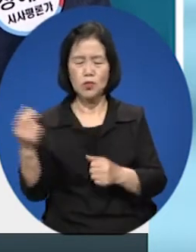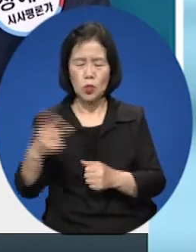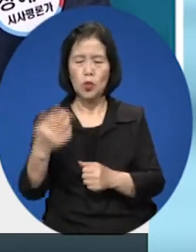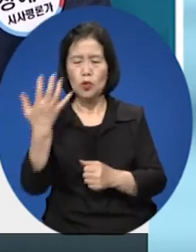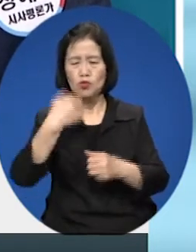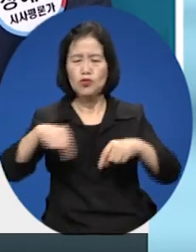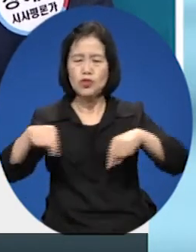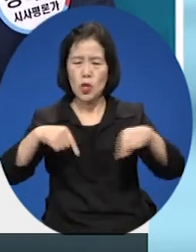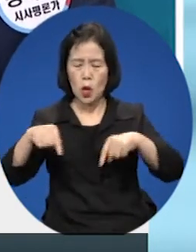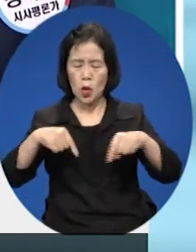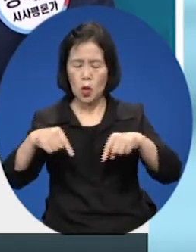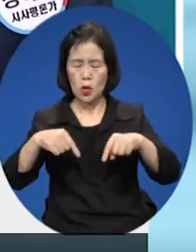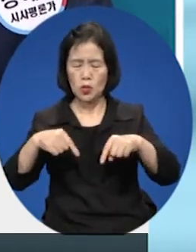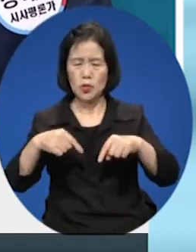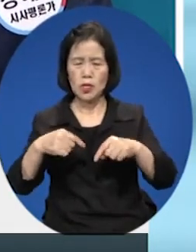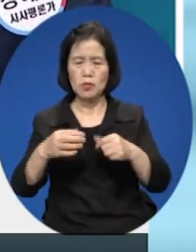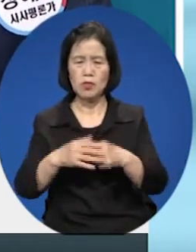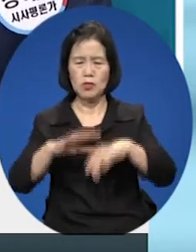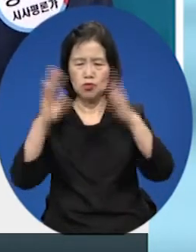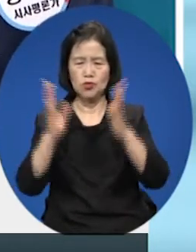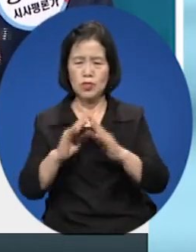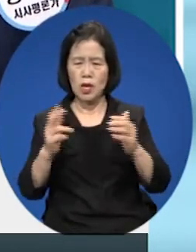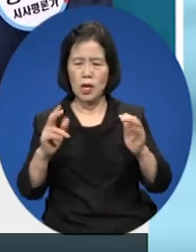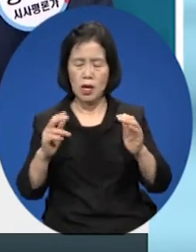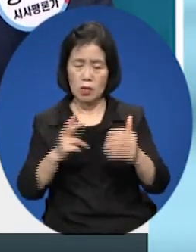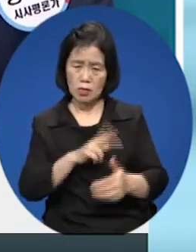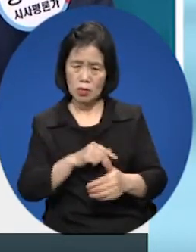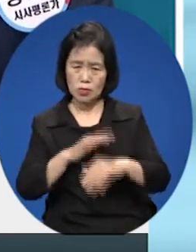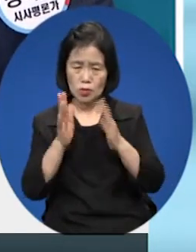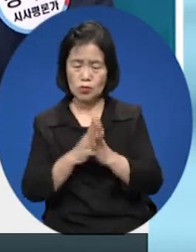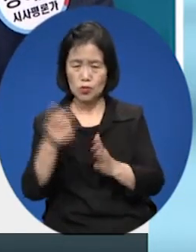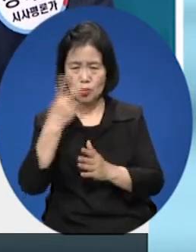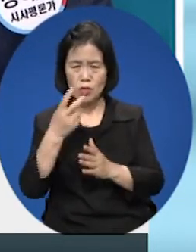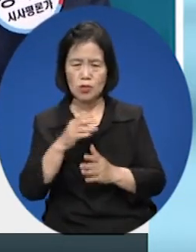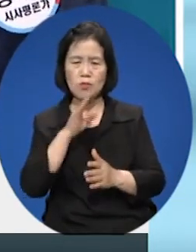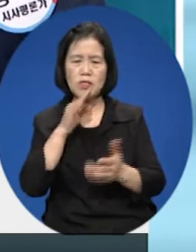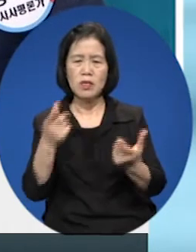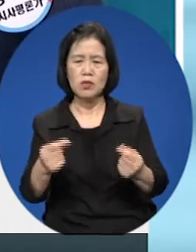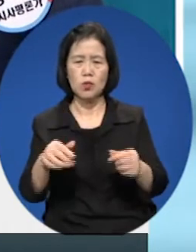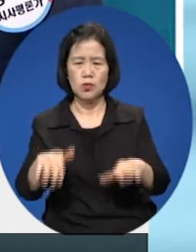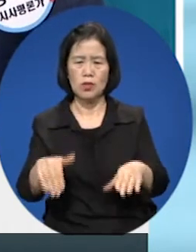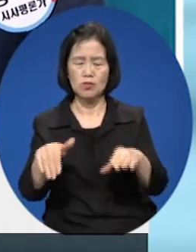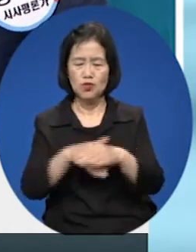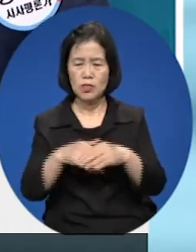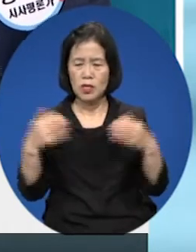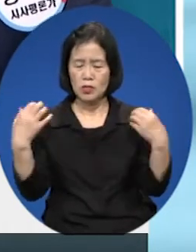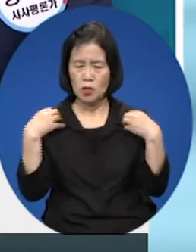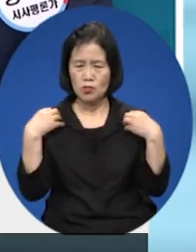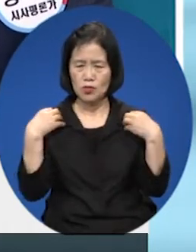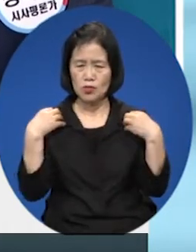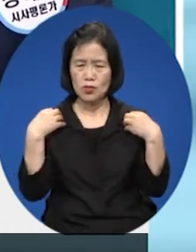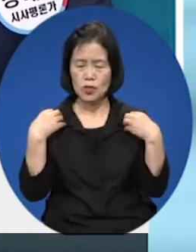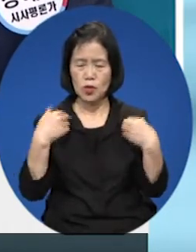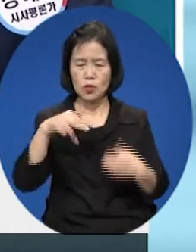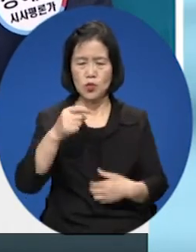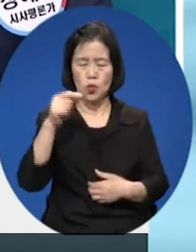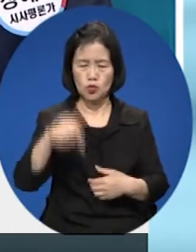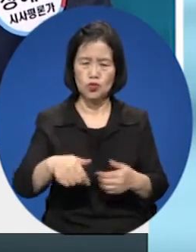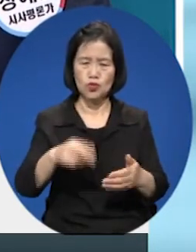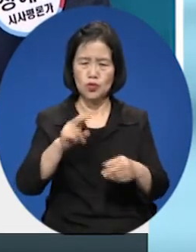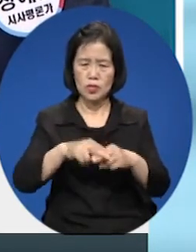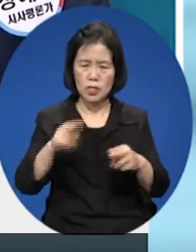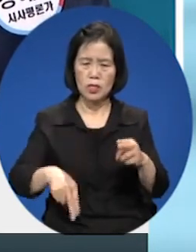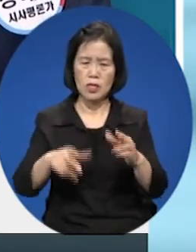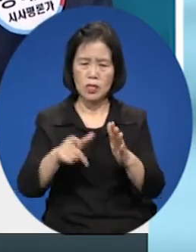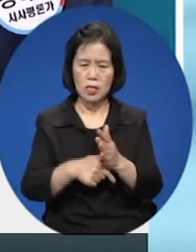마찬가지 인 것이고 무게 위원 전수조사 역시 지난번에 사실 올해 문제 인 정부 들어서 말해도 조금 전 장관 사태 때 자녀